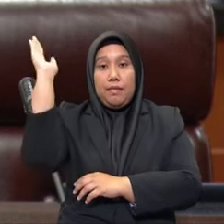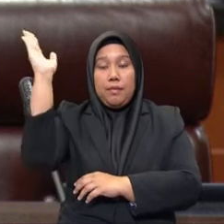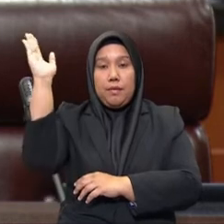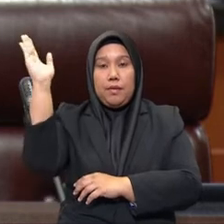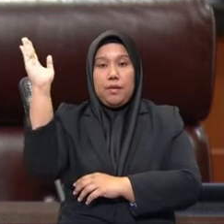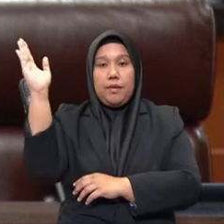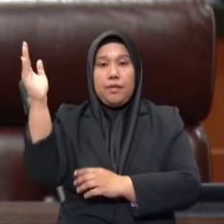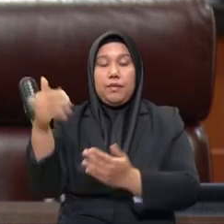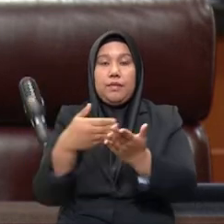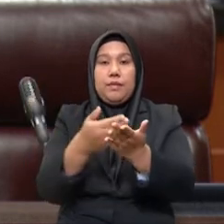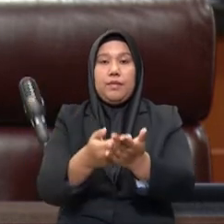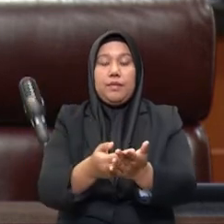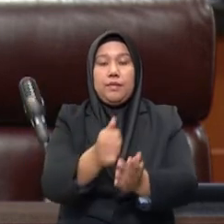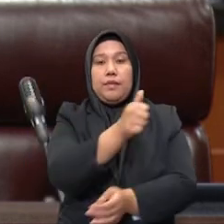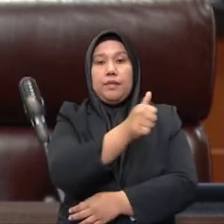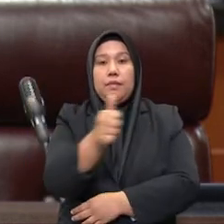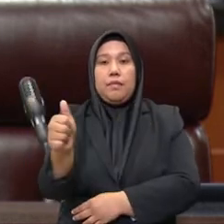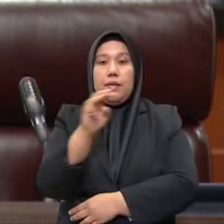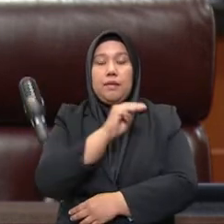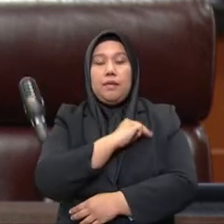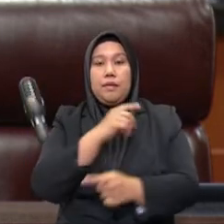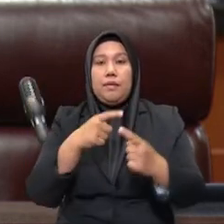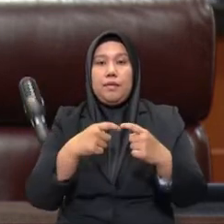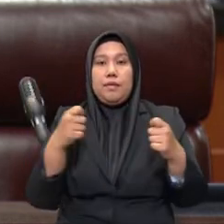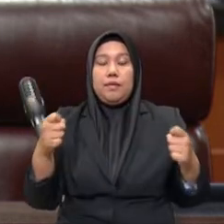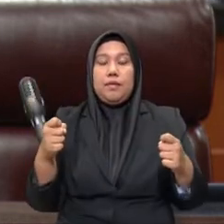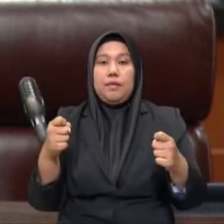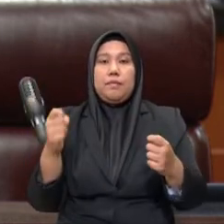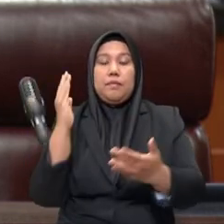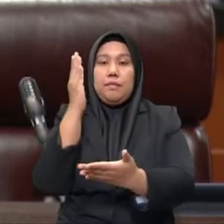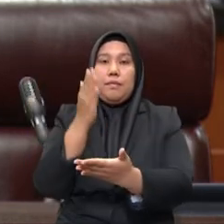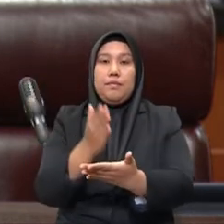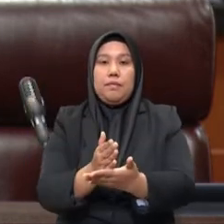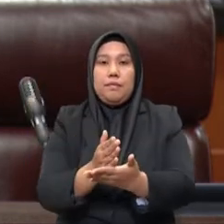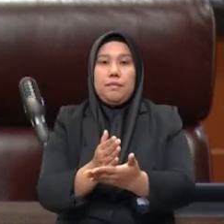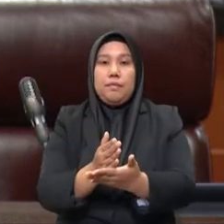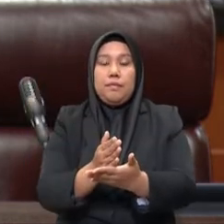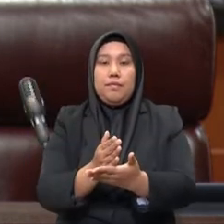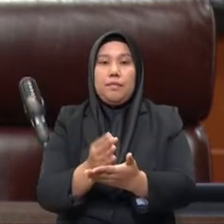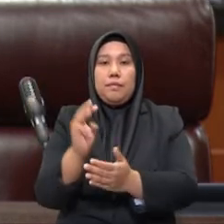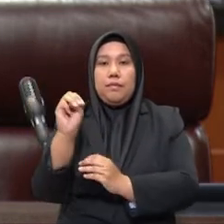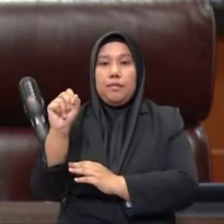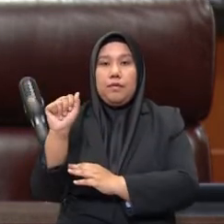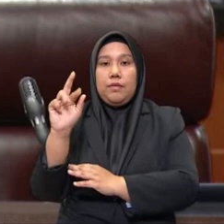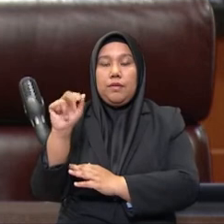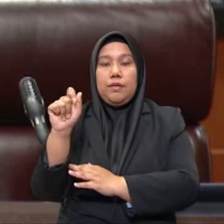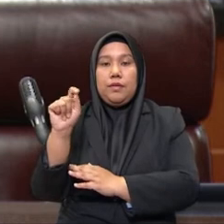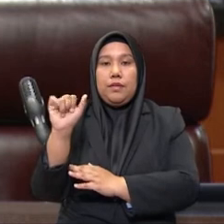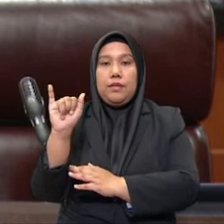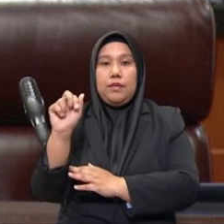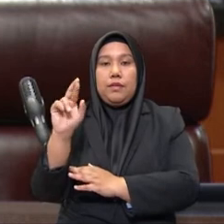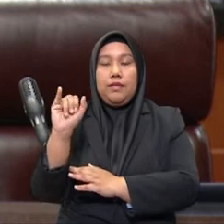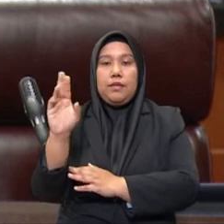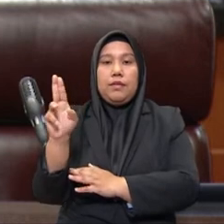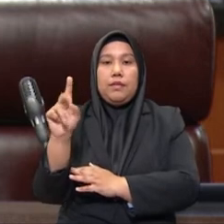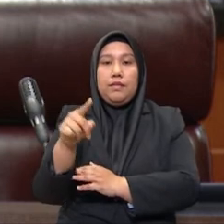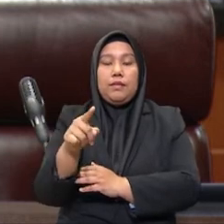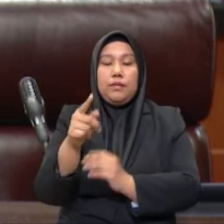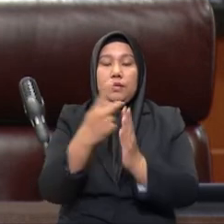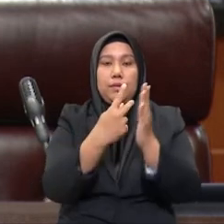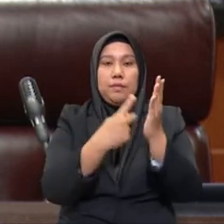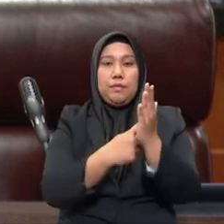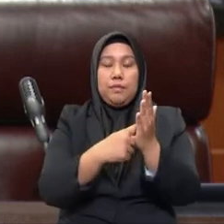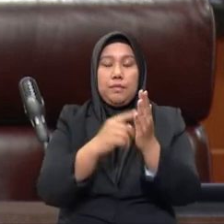nota jemaah menteri berhubung keputusan untuk menamatkan moratorium penawaran kursus pengajian baharu